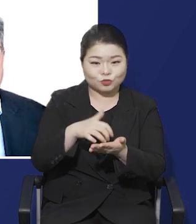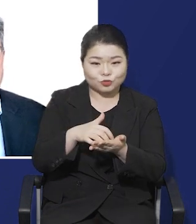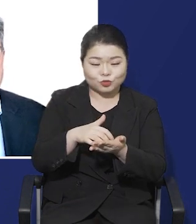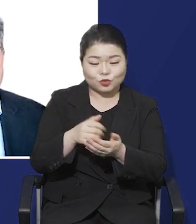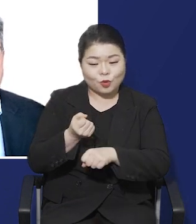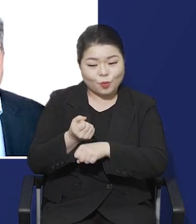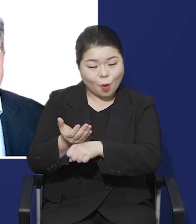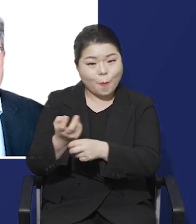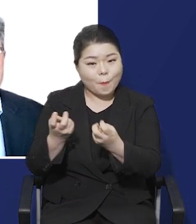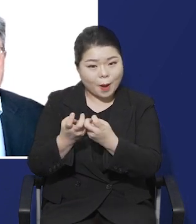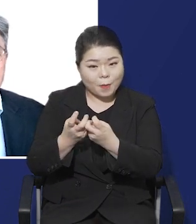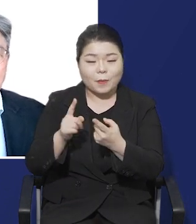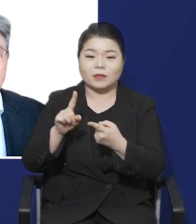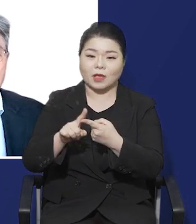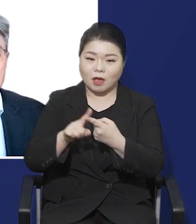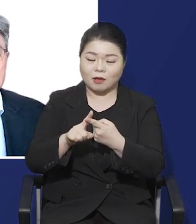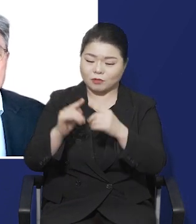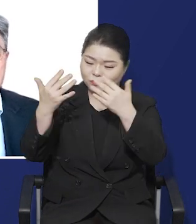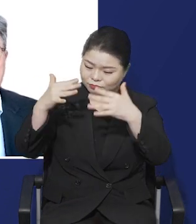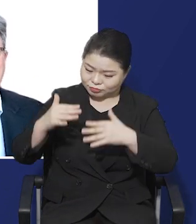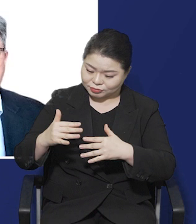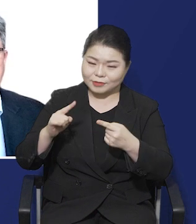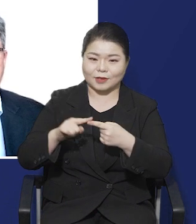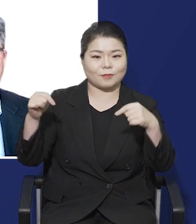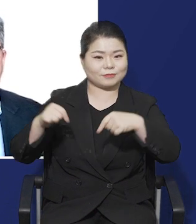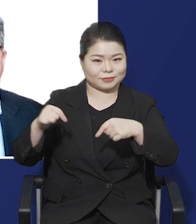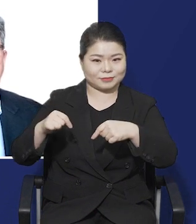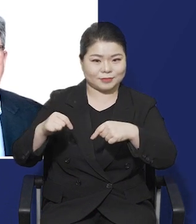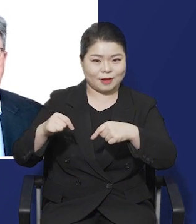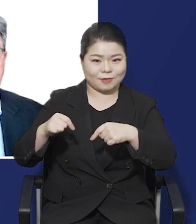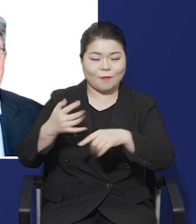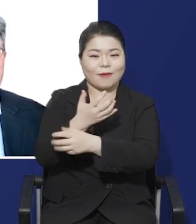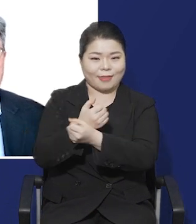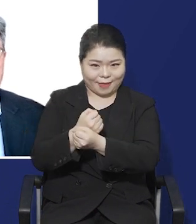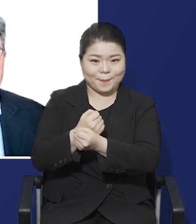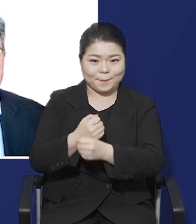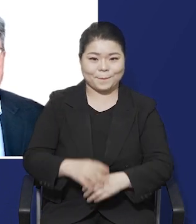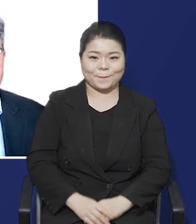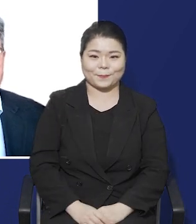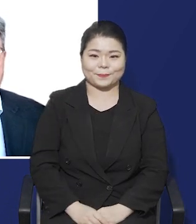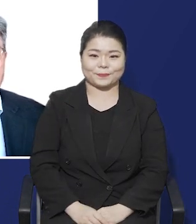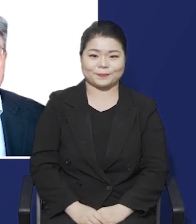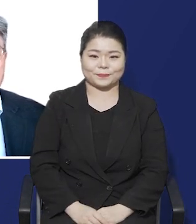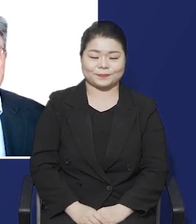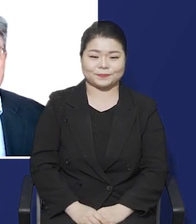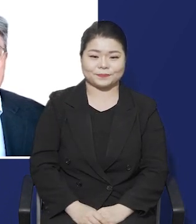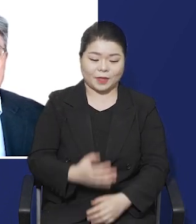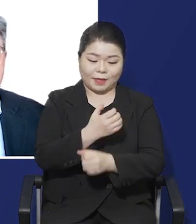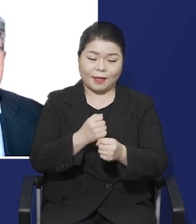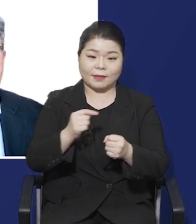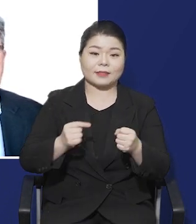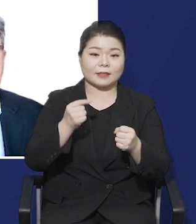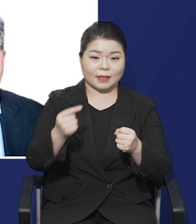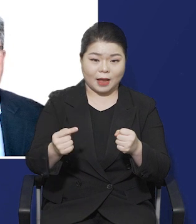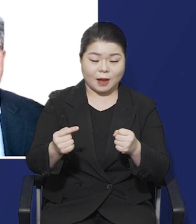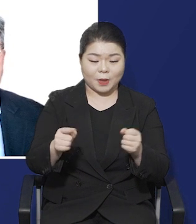및 보험 조건 등 그러한 내용들을 교섭을 통해서 수출 계약을 체결하게 됩니다. 계약 후에